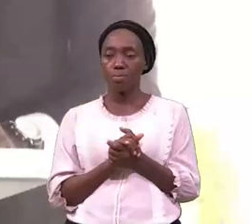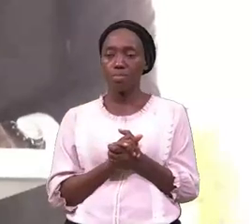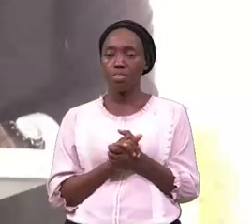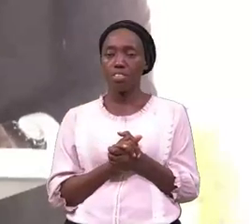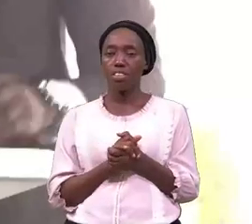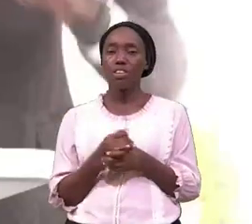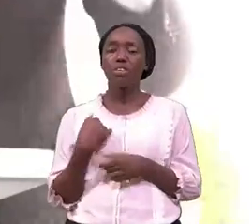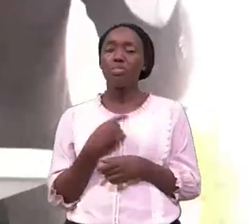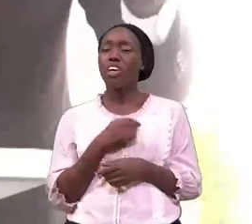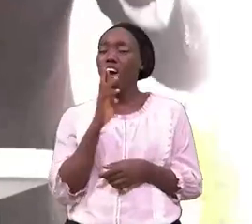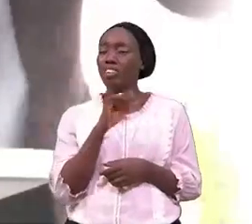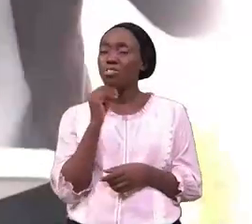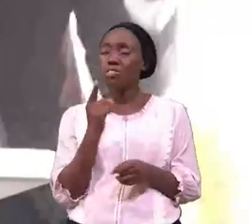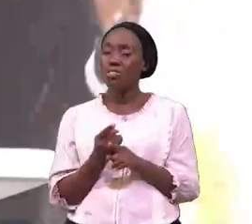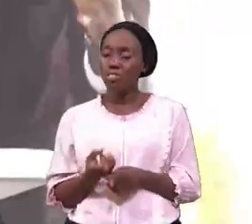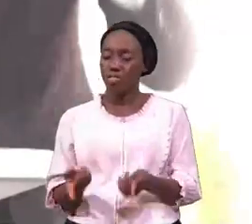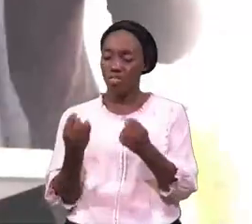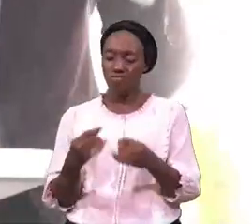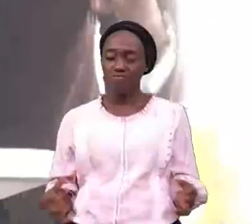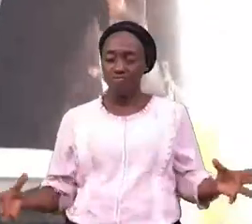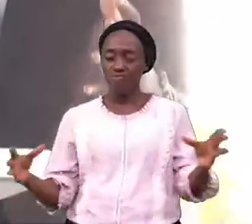Nous ne nous rassemblons pas seulement pour chanter,